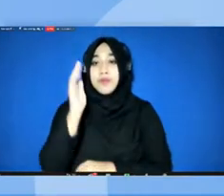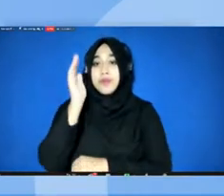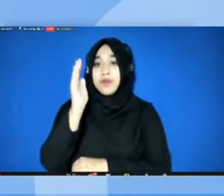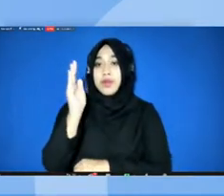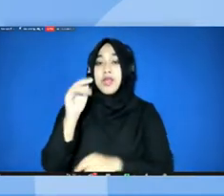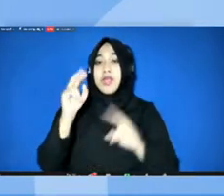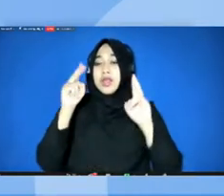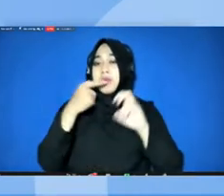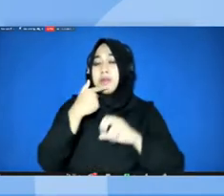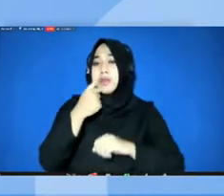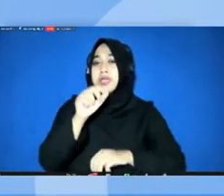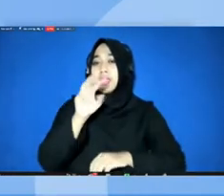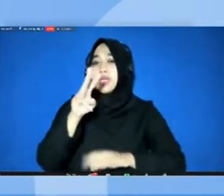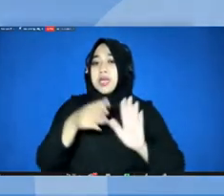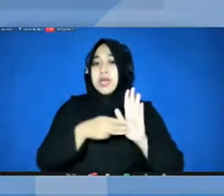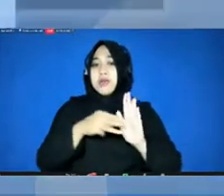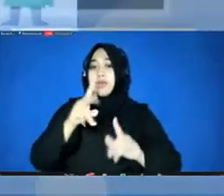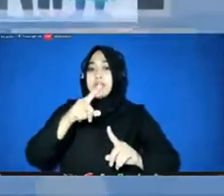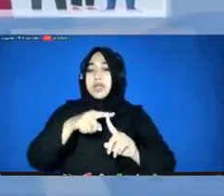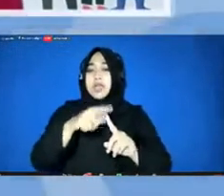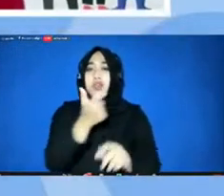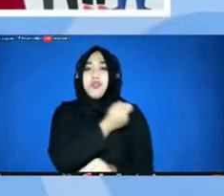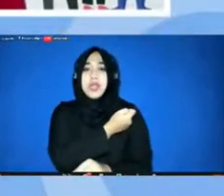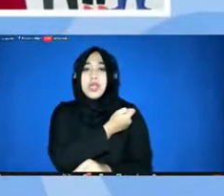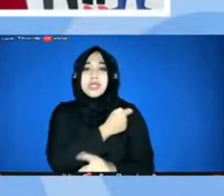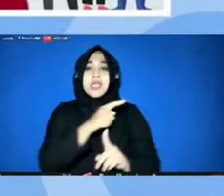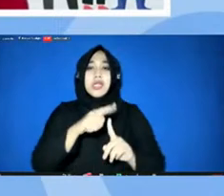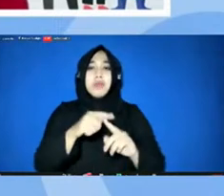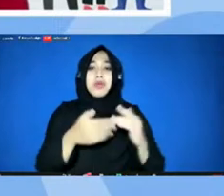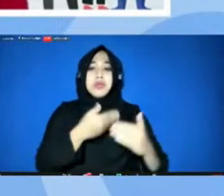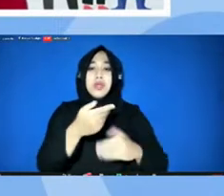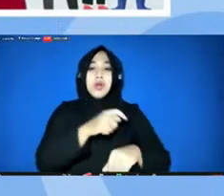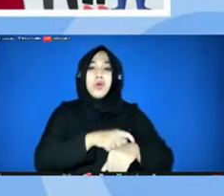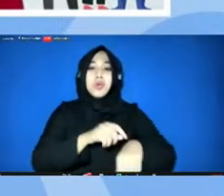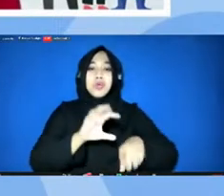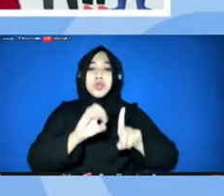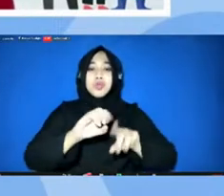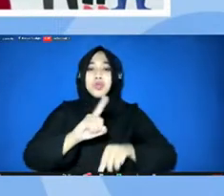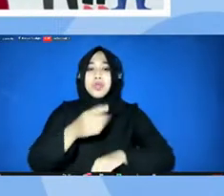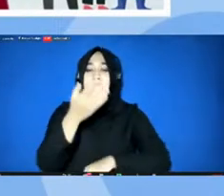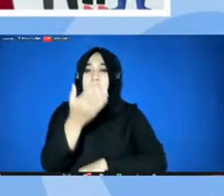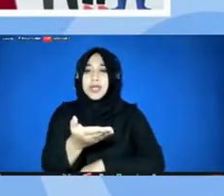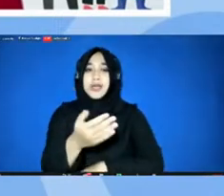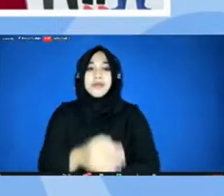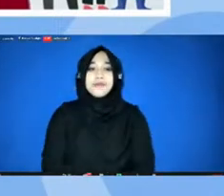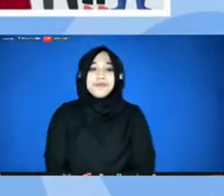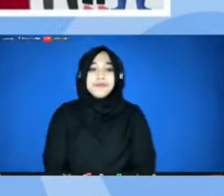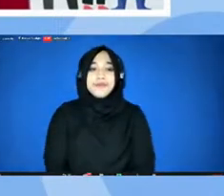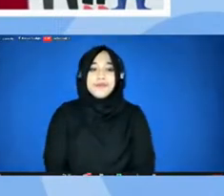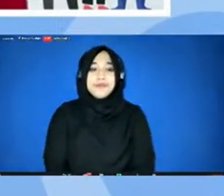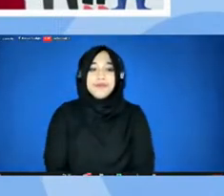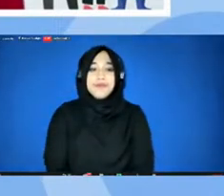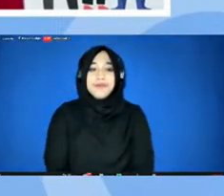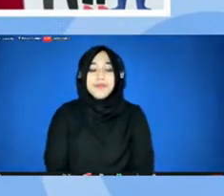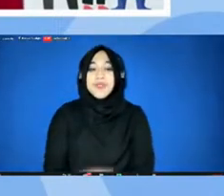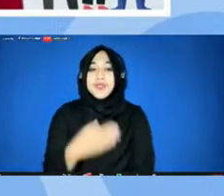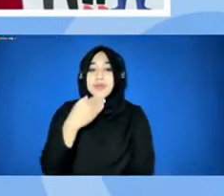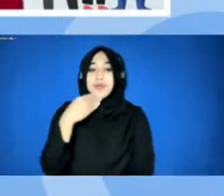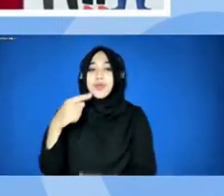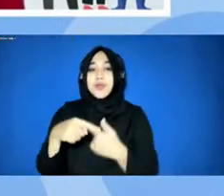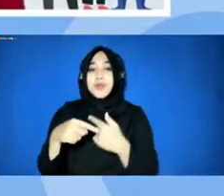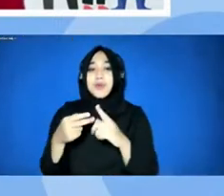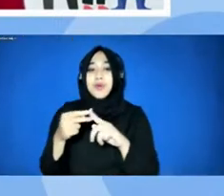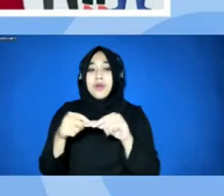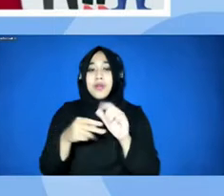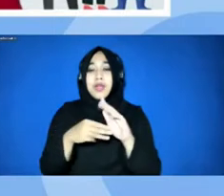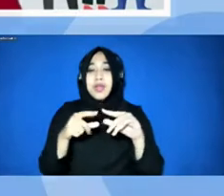pentingnya 3M, 3T, dan vaksinasi terpadu. Kami berikan waktu 10 menit untuk Ibu Britania. Silakan. Baik, terima kasih Kak Yohana. Terima kasih